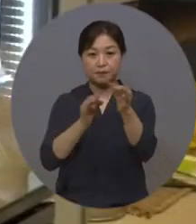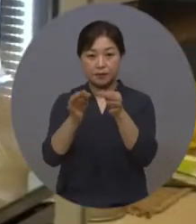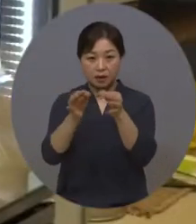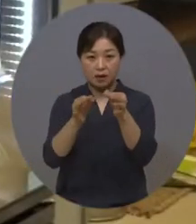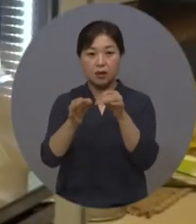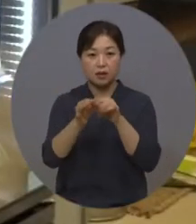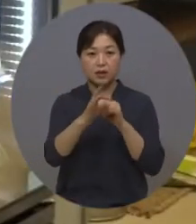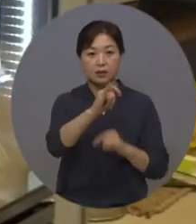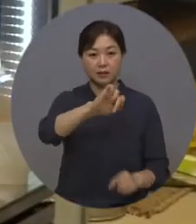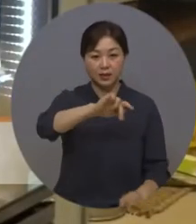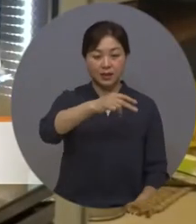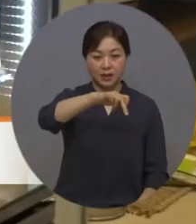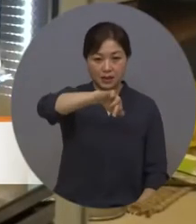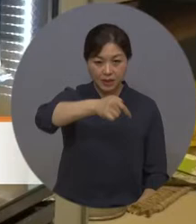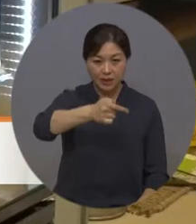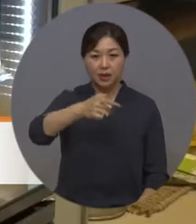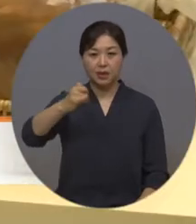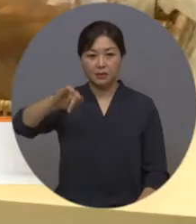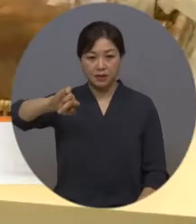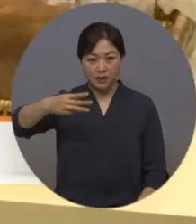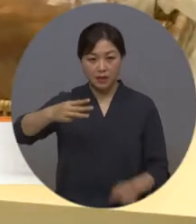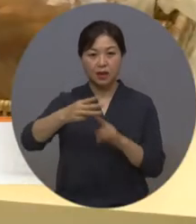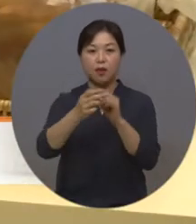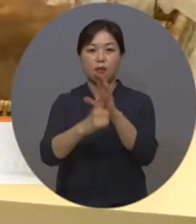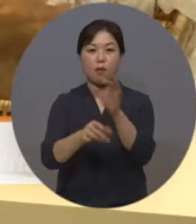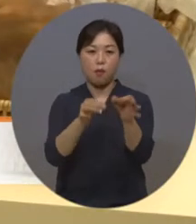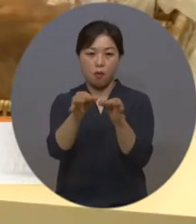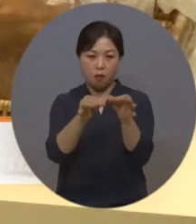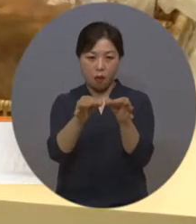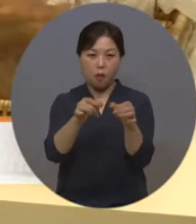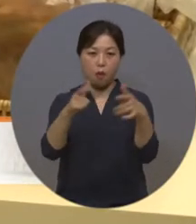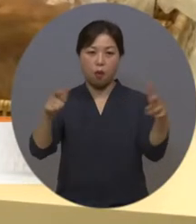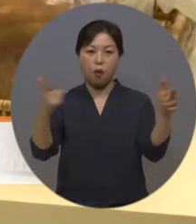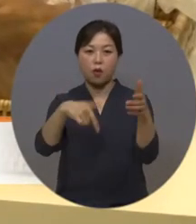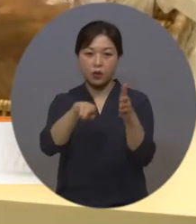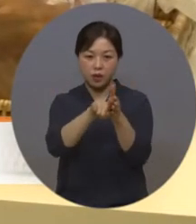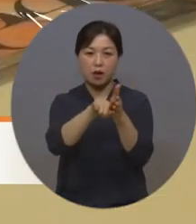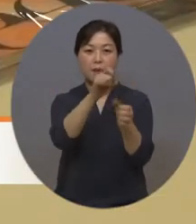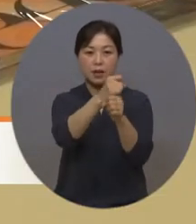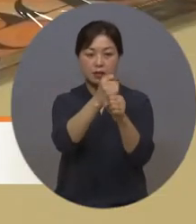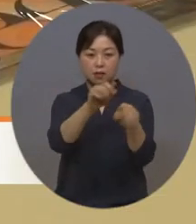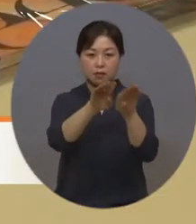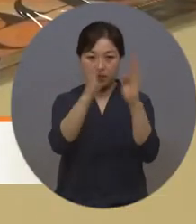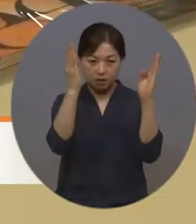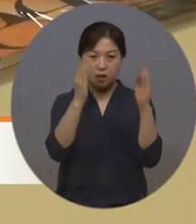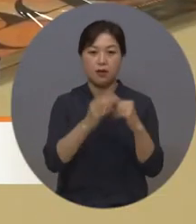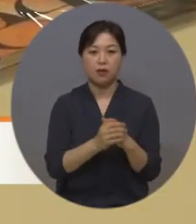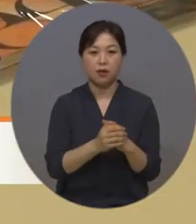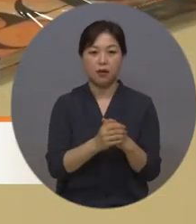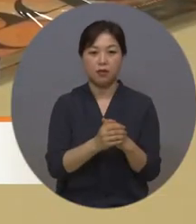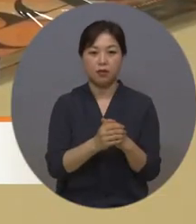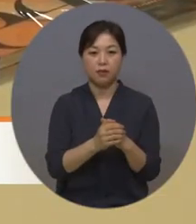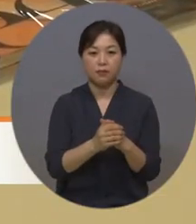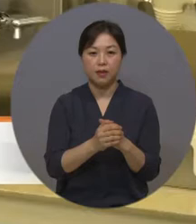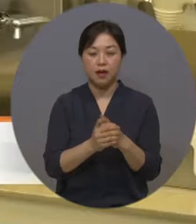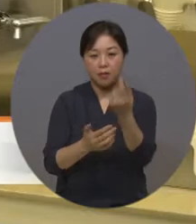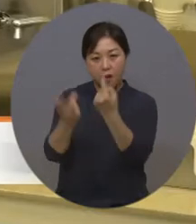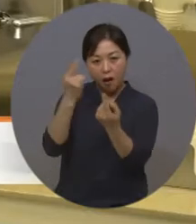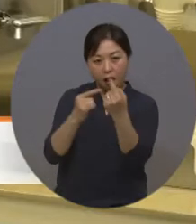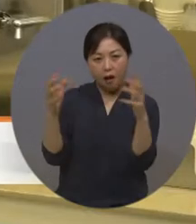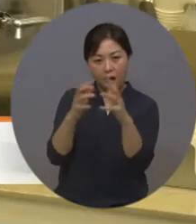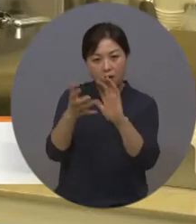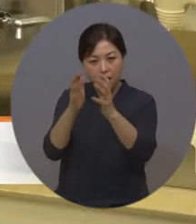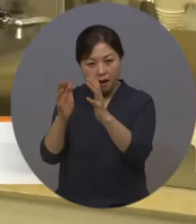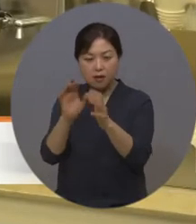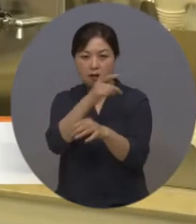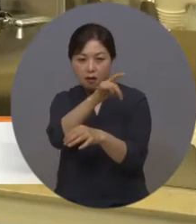임실군 공동체 상품 판매 확대를 위해 카페형 매장으로 만들어졌고 컨퍼런스 민 라이더 커 버 스 등 다양한